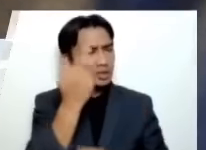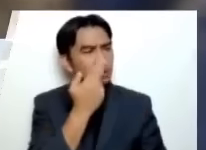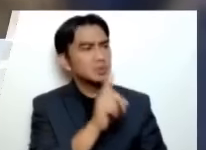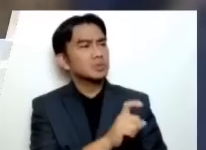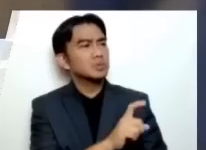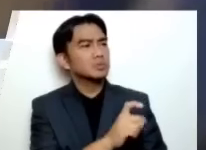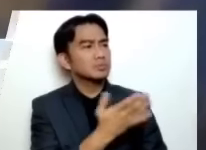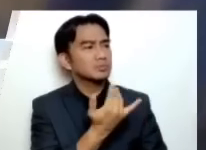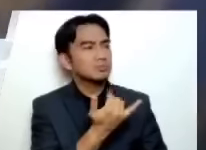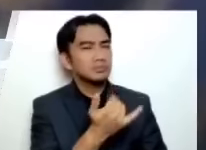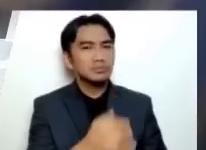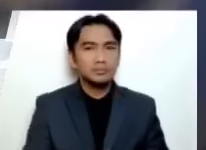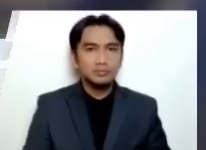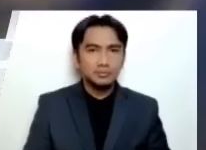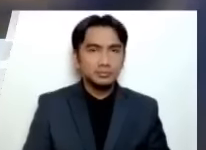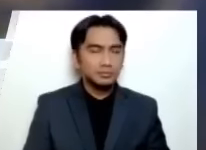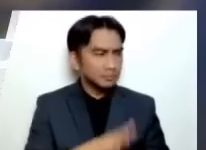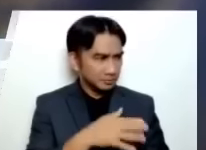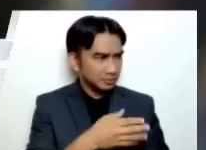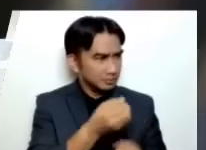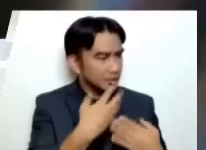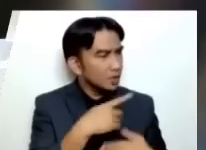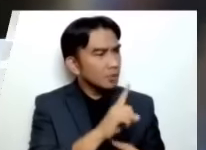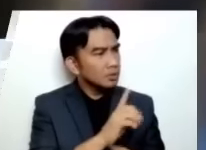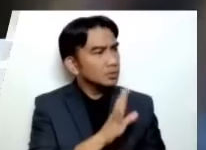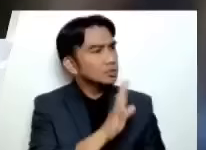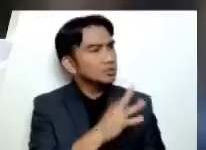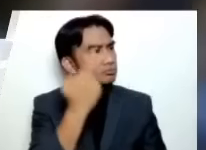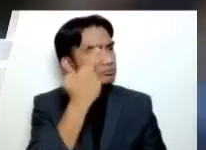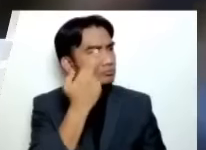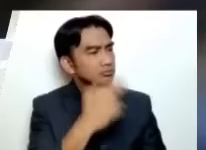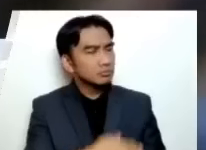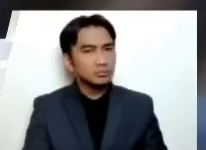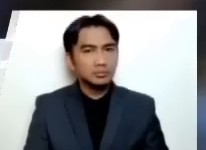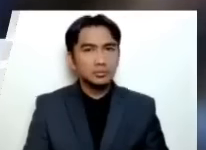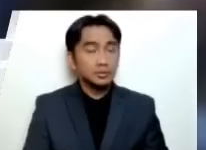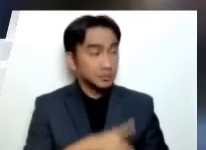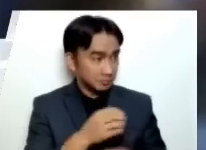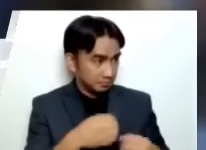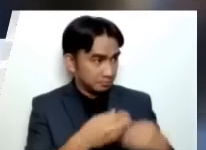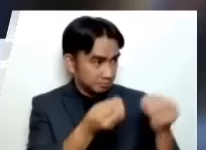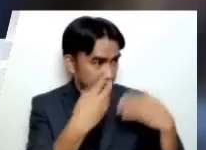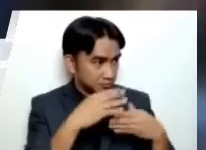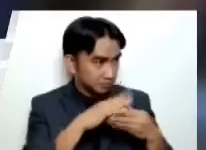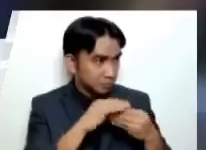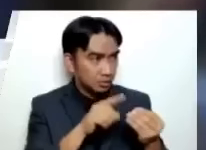Hingin lang po namin, sir, yung panig nyo. Sir, magbibigay ba kayo ng statement, sir, tungkol doon sa nangyari pamamaril kanina, sir?